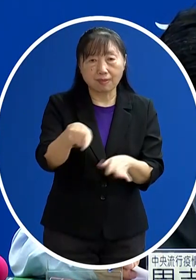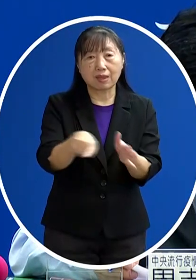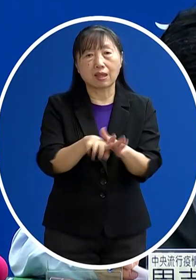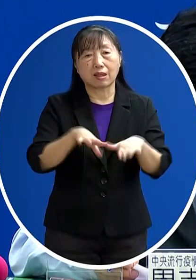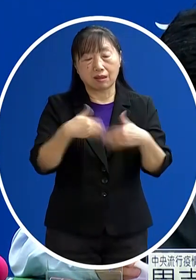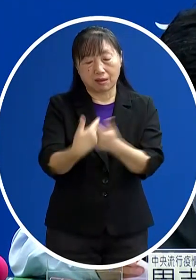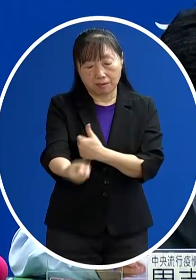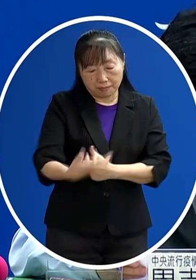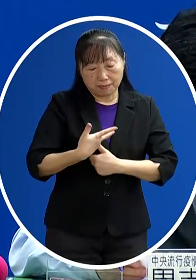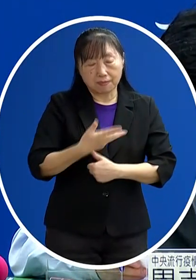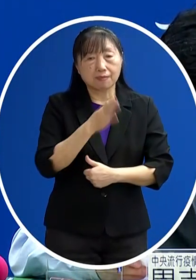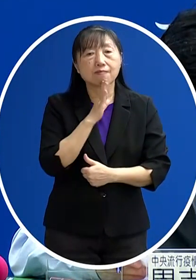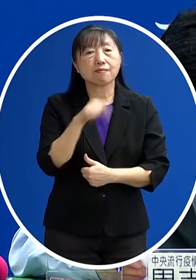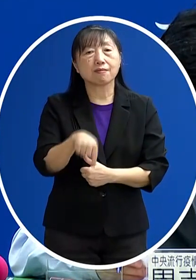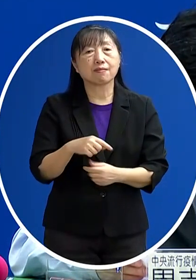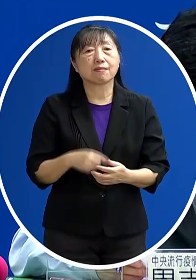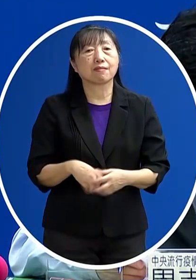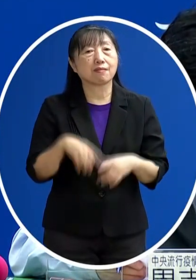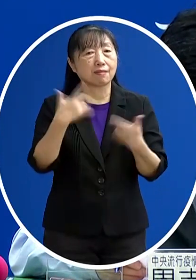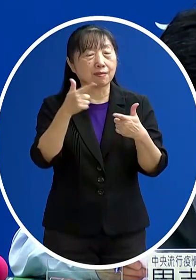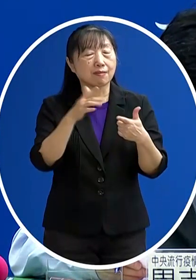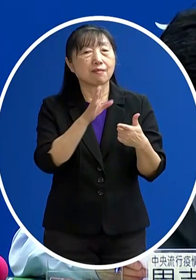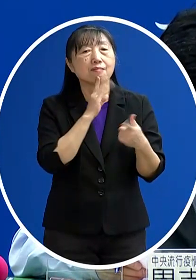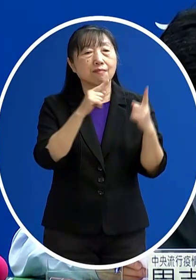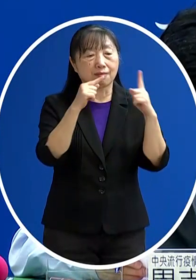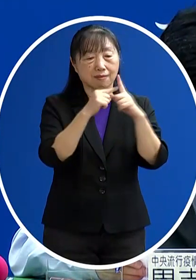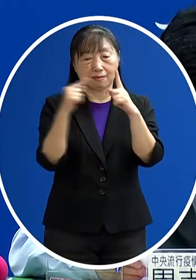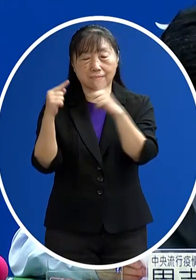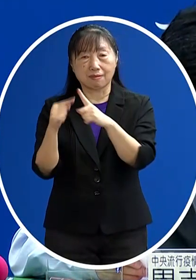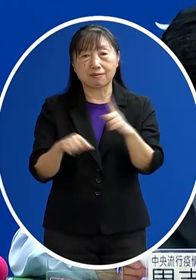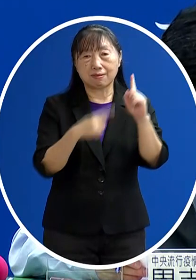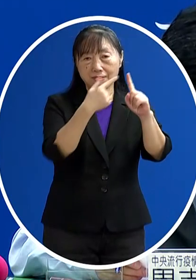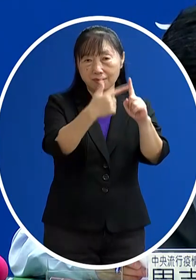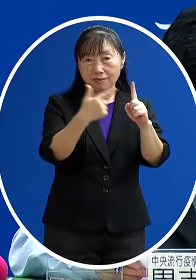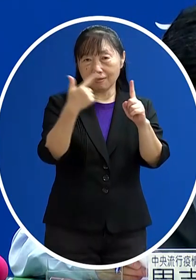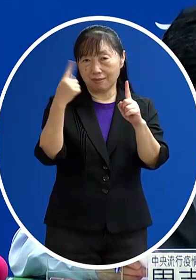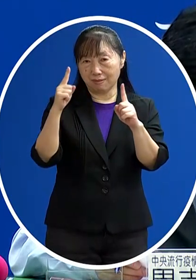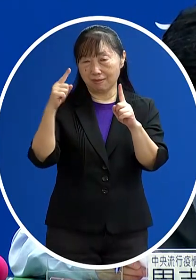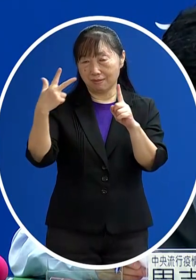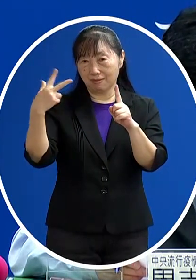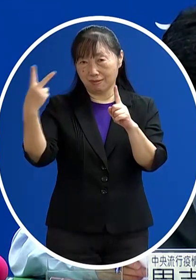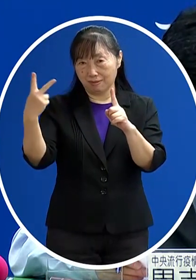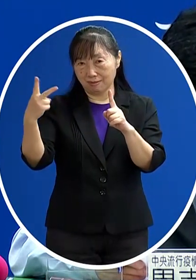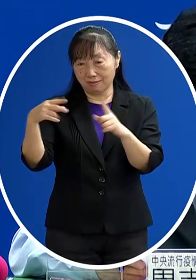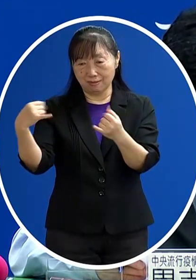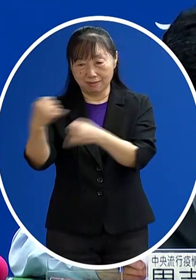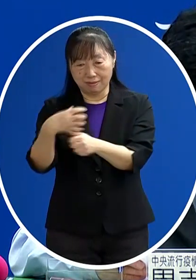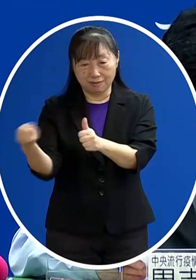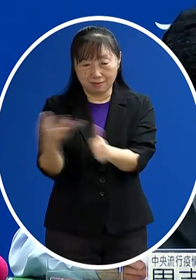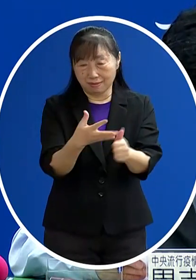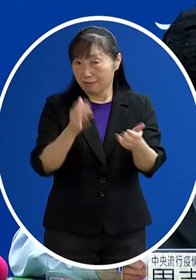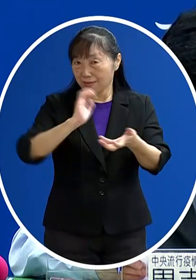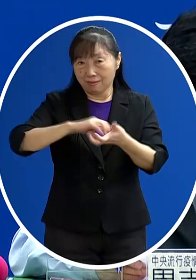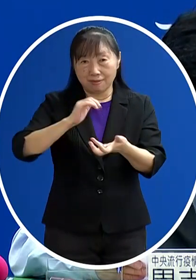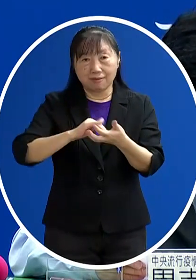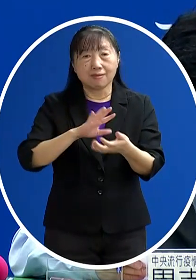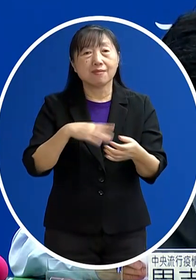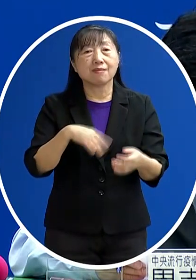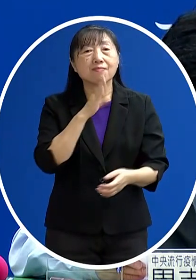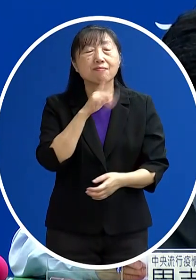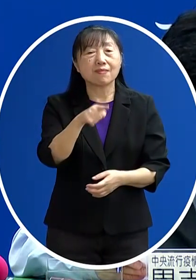可能被感染那並不是說這個 就一定是16176的病毒直接傳給16213 剛剛講的是